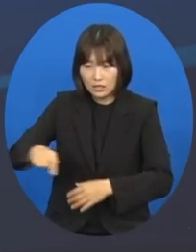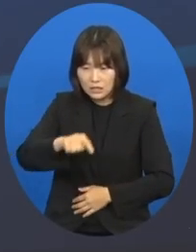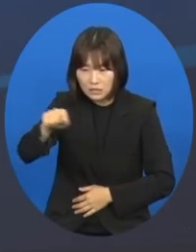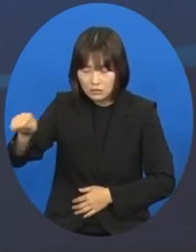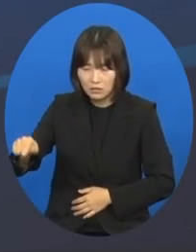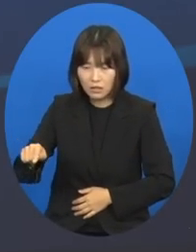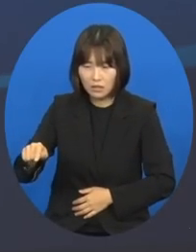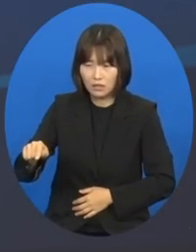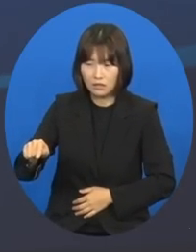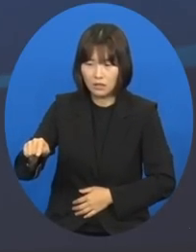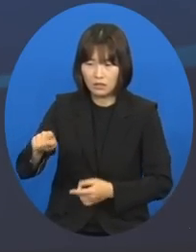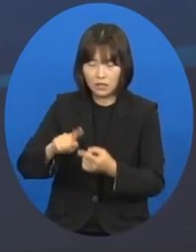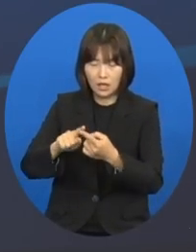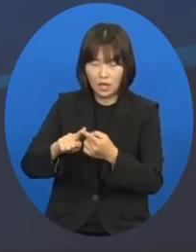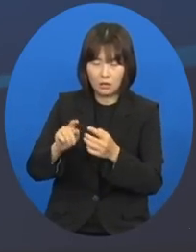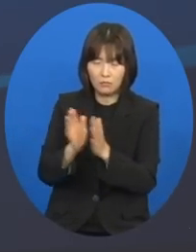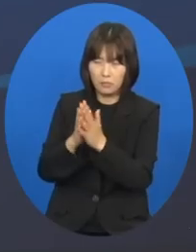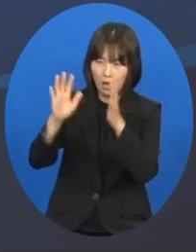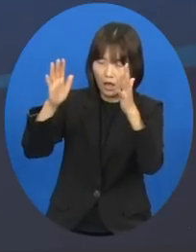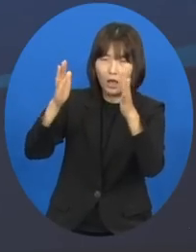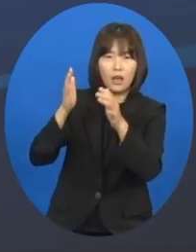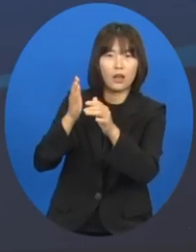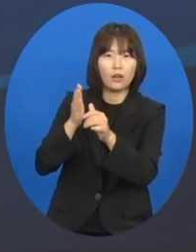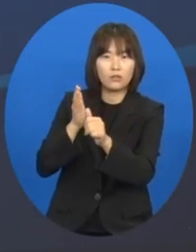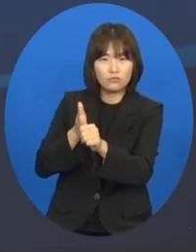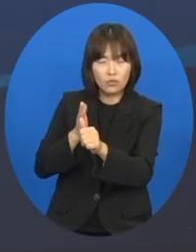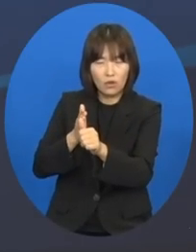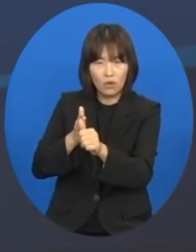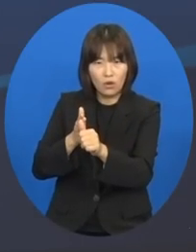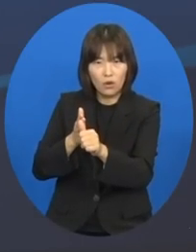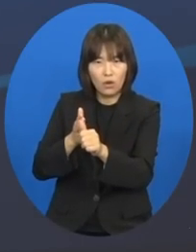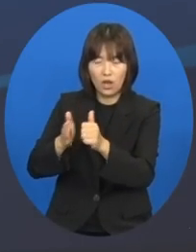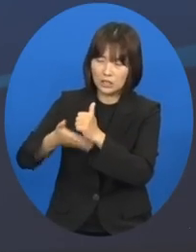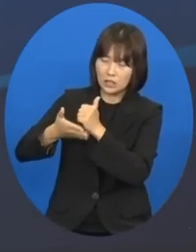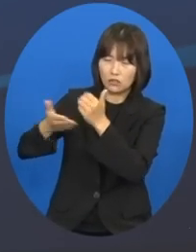박수 쳐주세요 칭찬해주세요 돈도 주세요